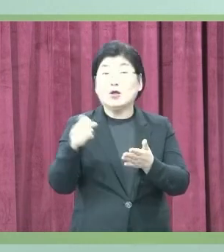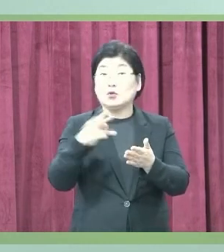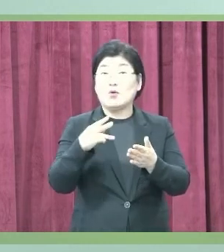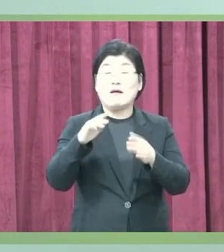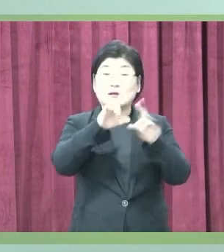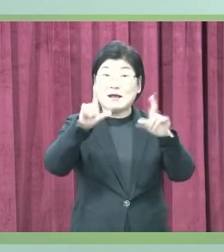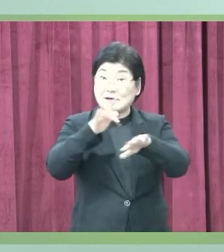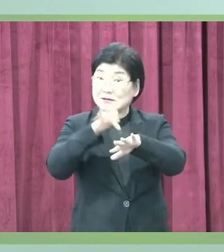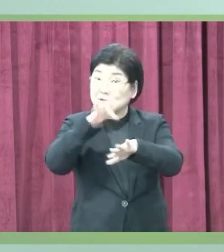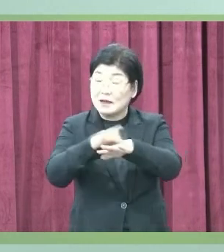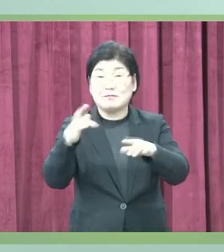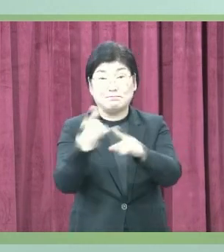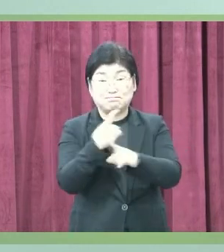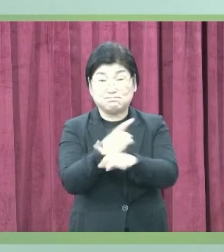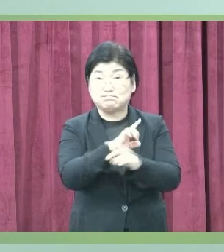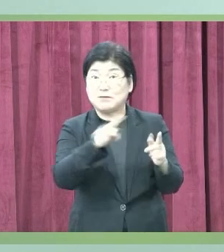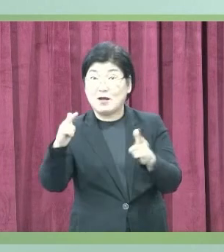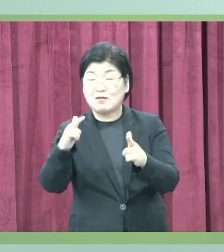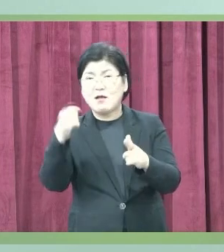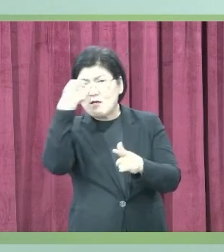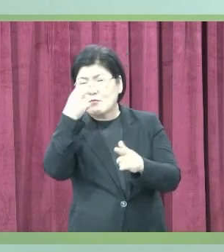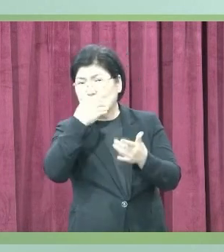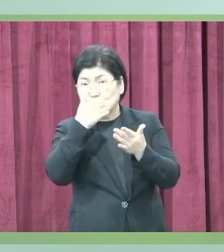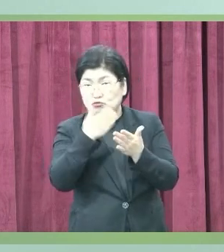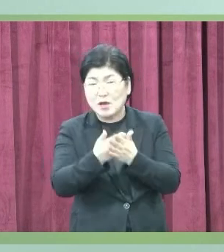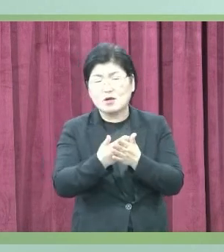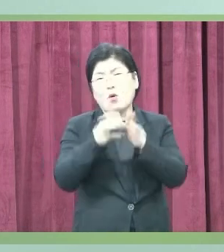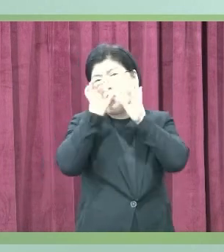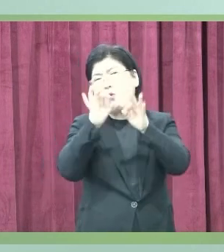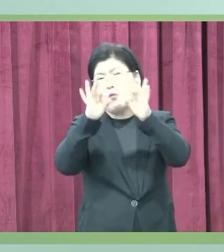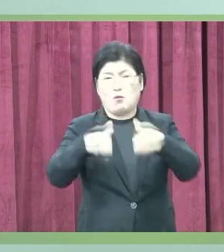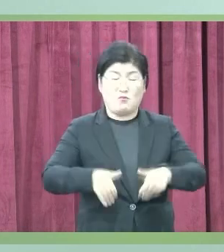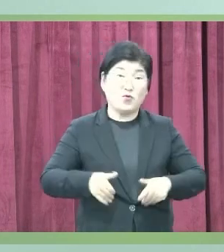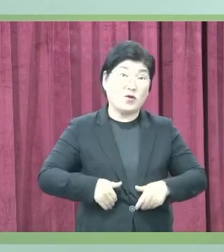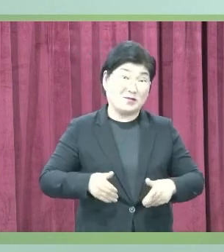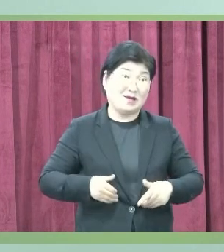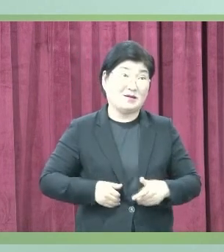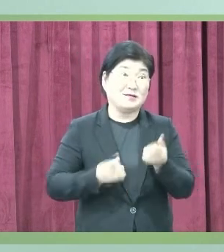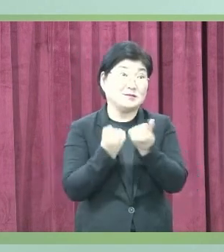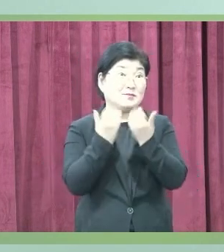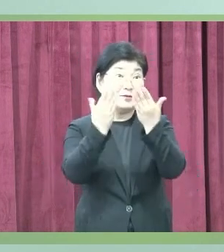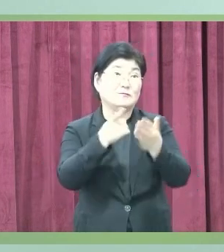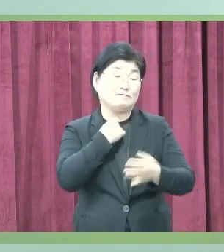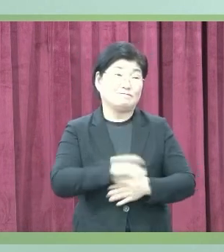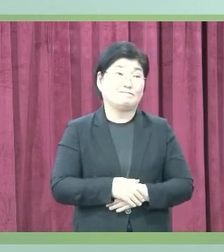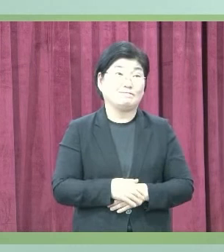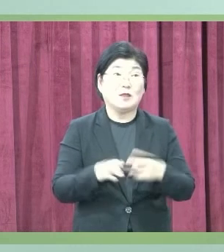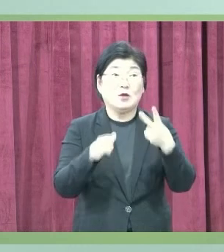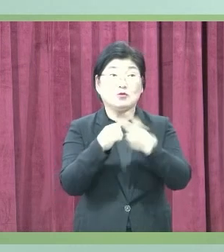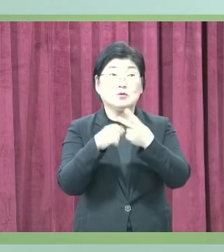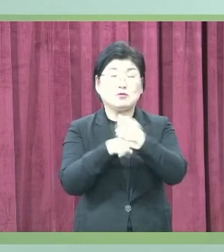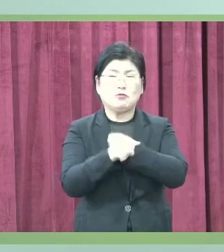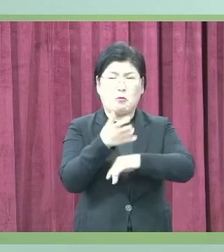습관을 개선하는 그런 검진의 중요성을 더욱 알릴 필요가 있다라는 점 강조해 드리고 싶고요. 두 번째 이유가